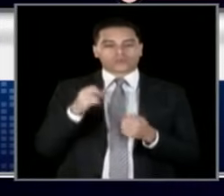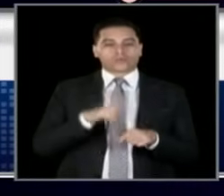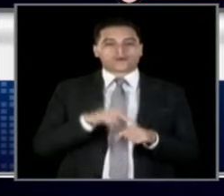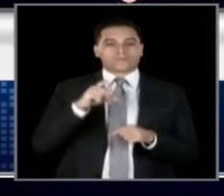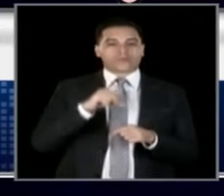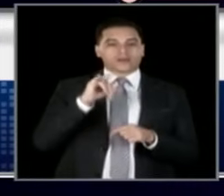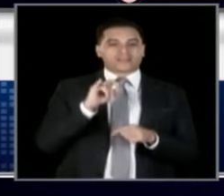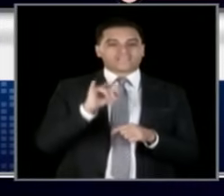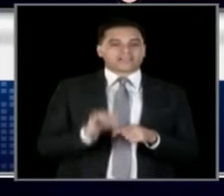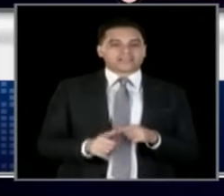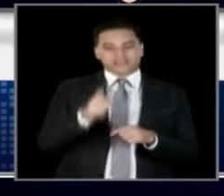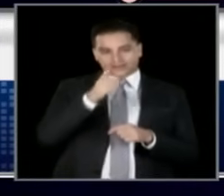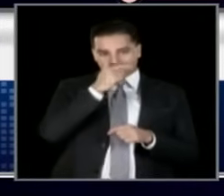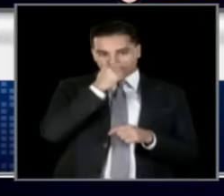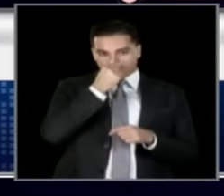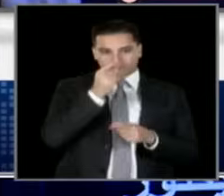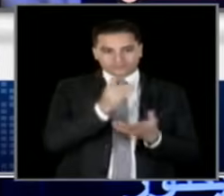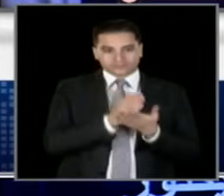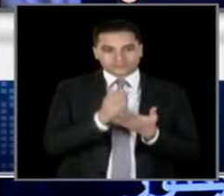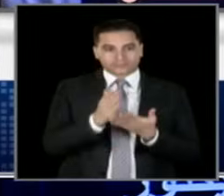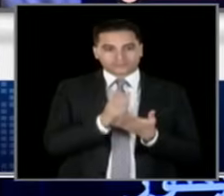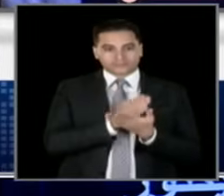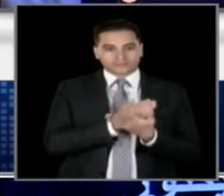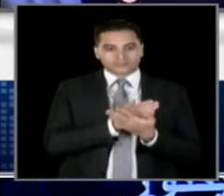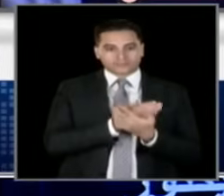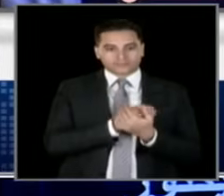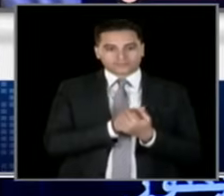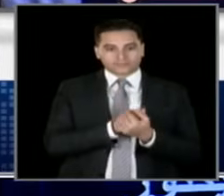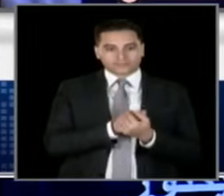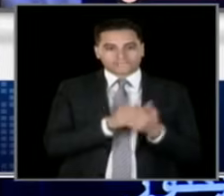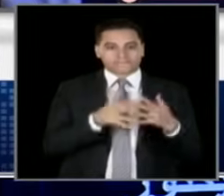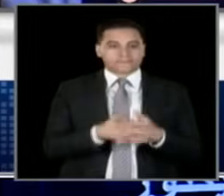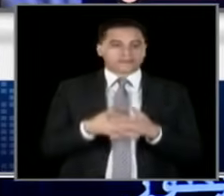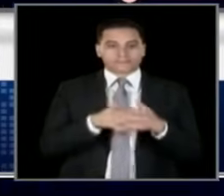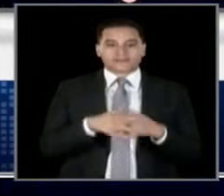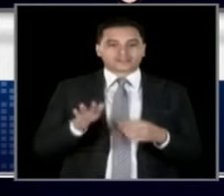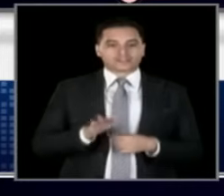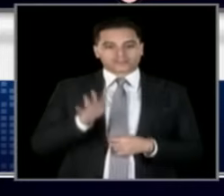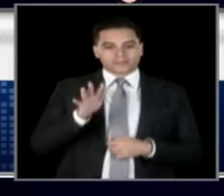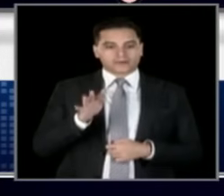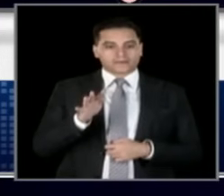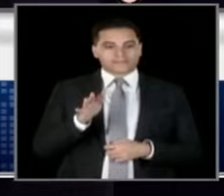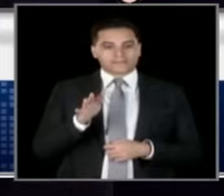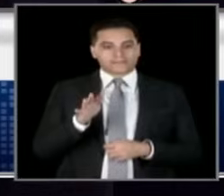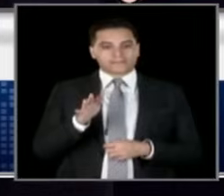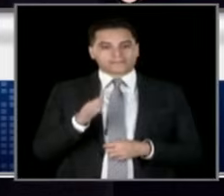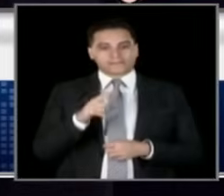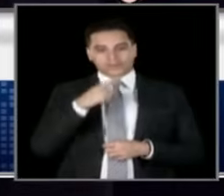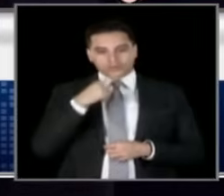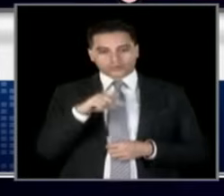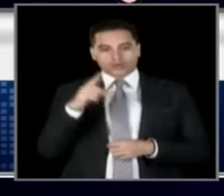مفروض تستبعد. استبعدت إيه؟ سوبيريور أمريكا الشمالية. تمام. لادوغا روسيا